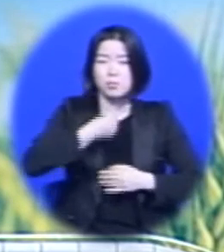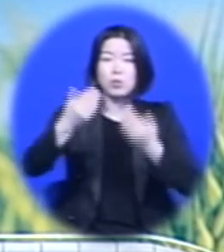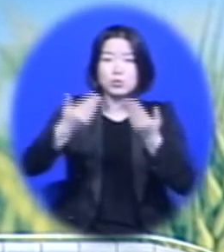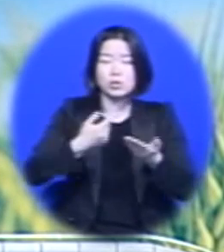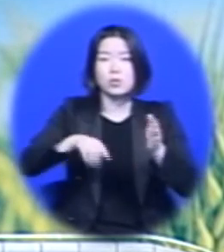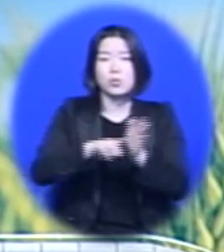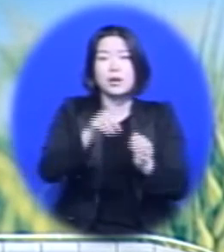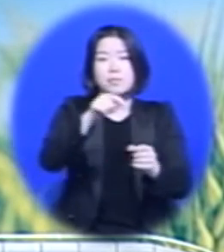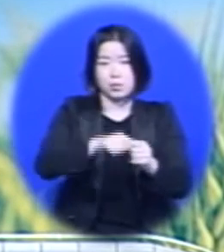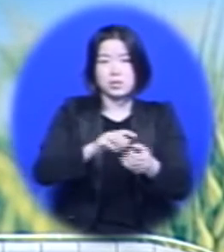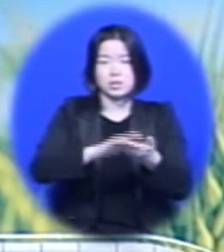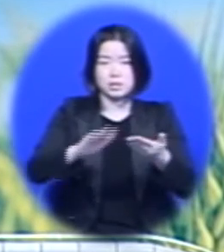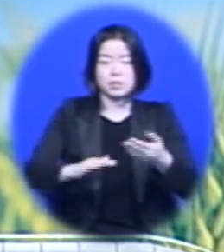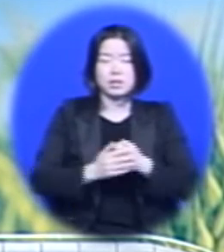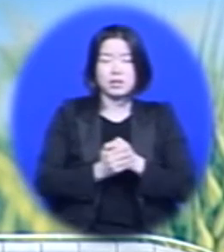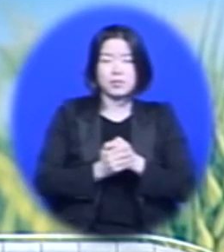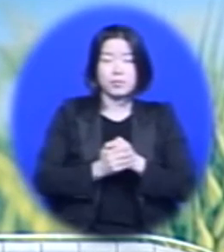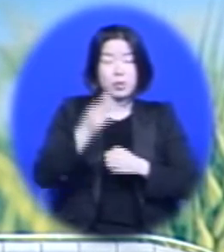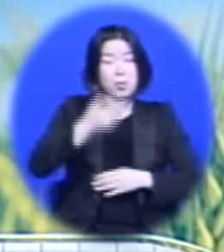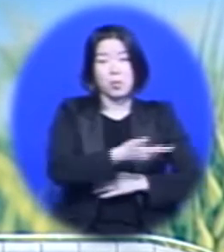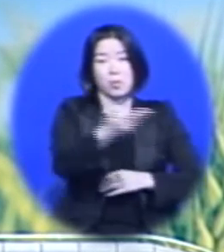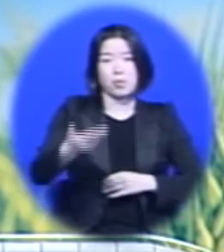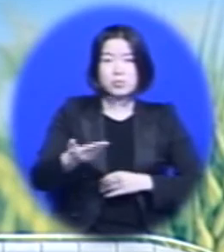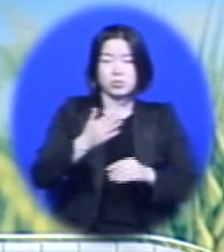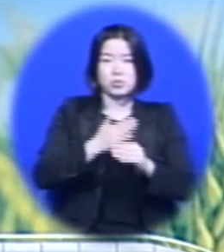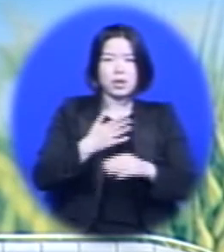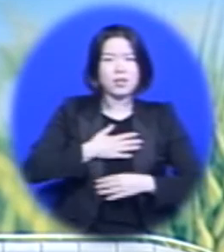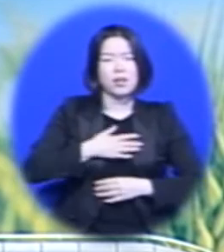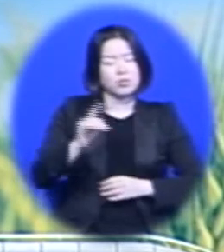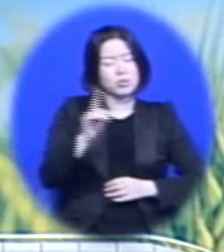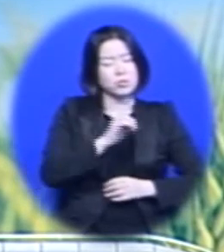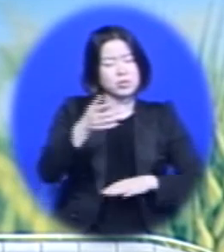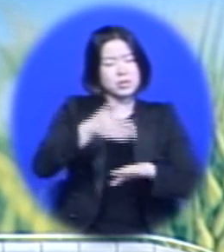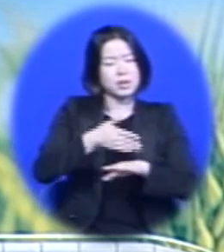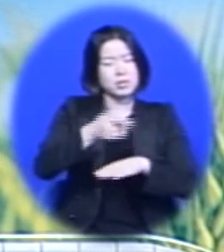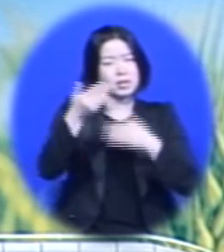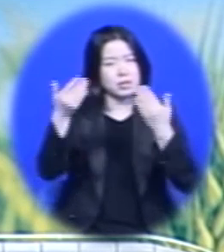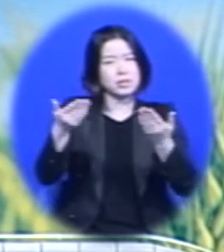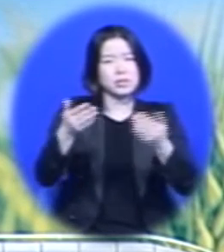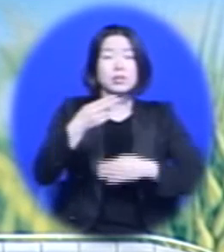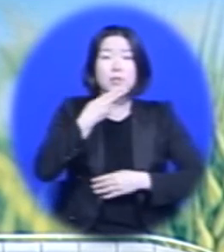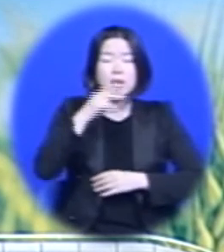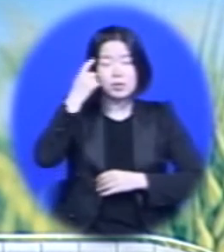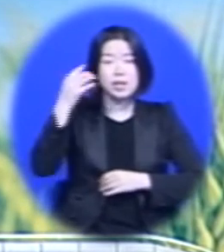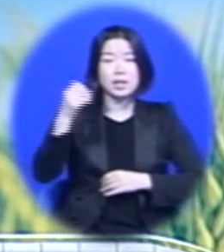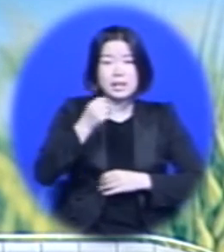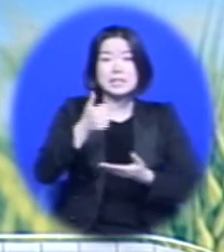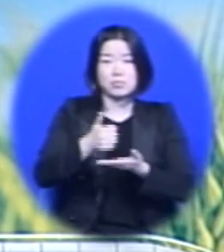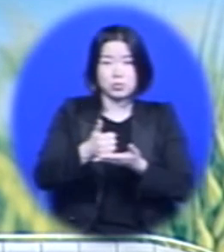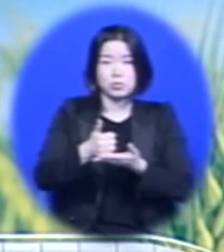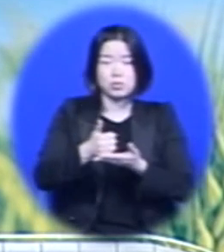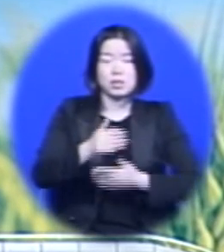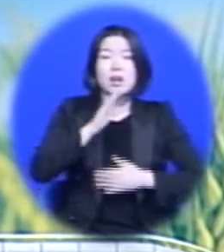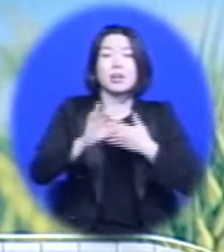것입니다. 혹시 여러분 중에 나는 도무지 감사할 것이 없다고 생각되시는 분,